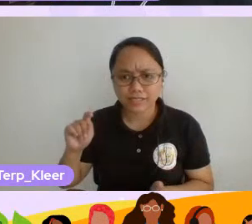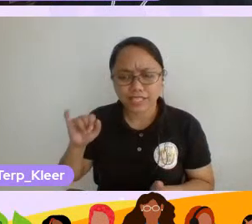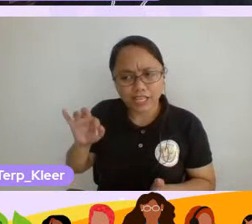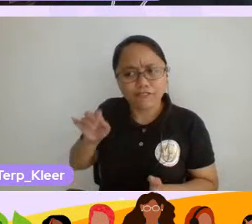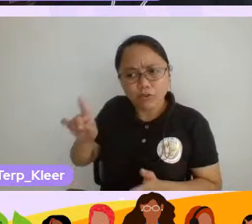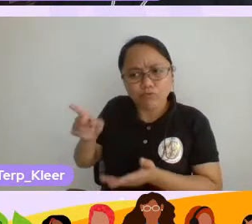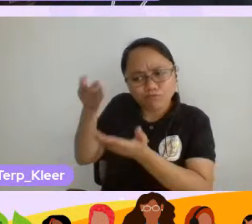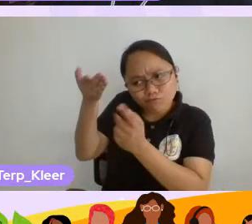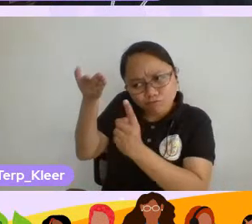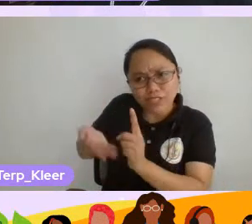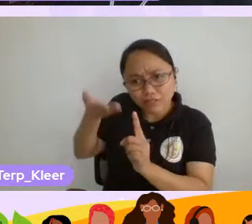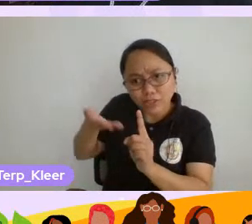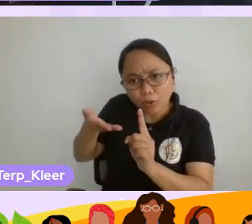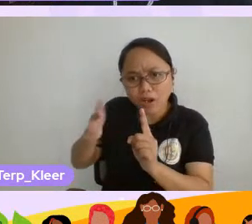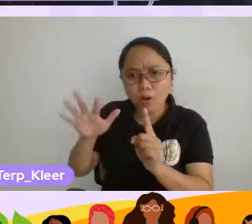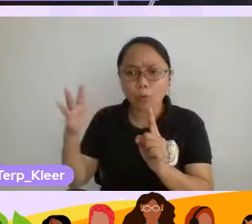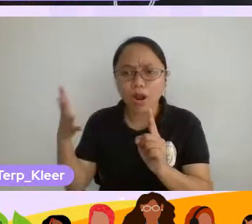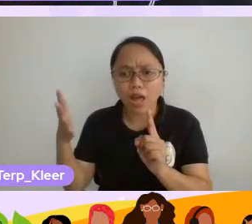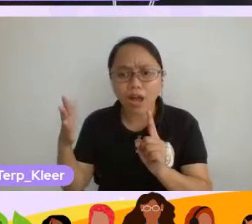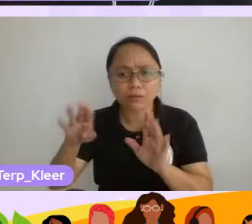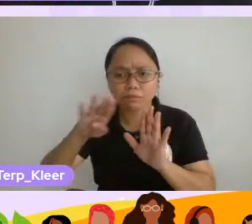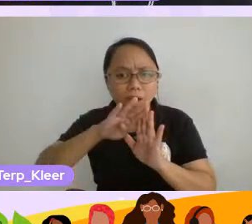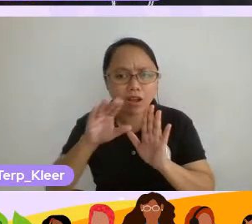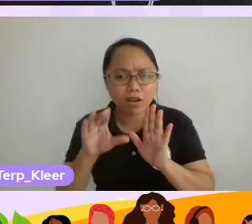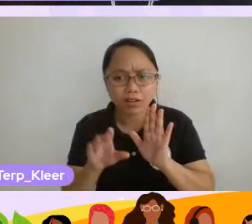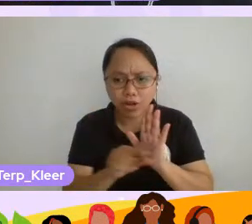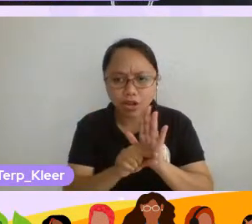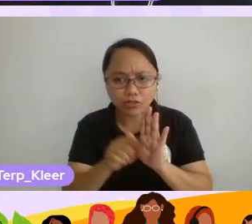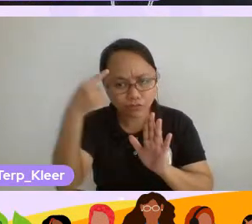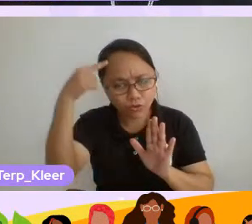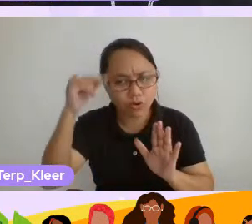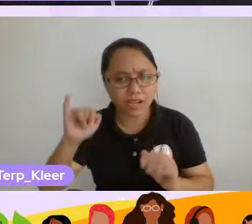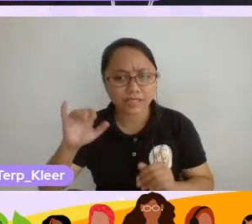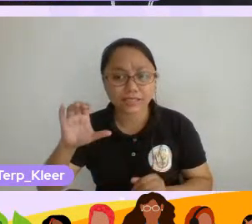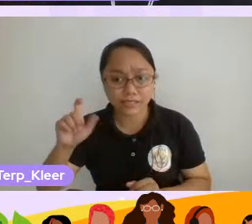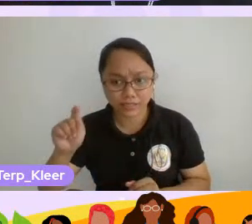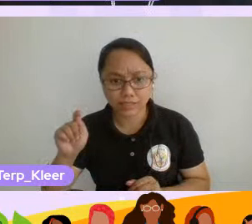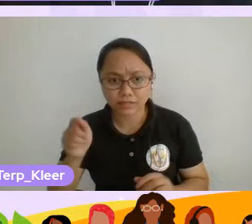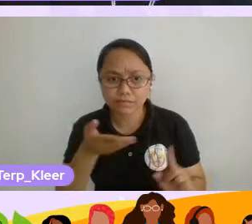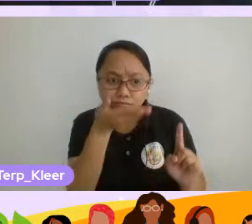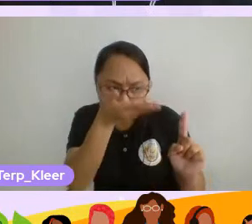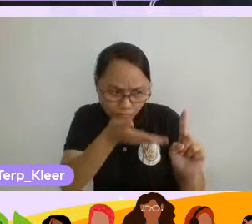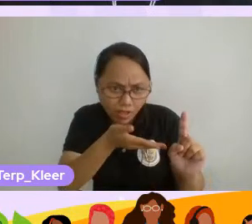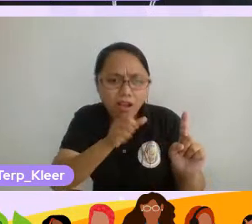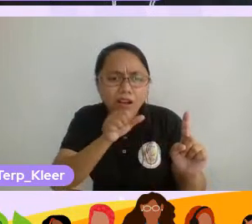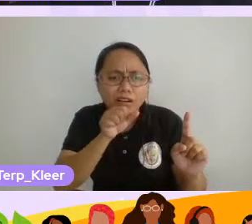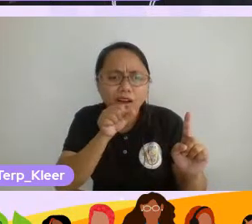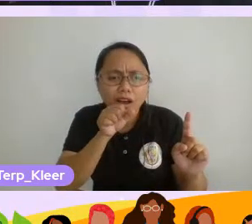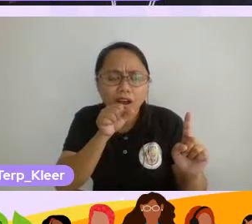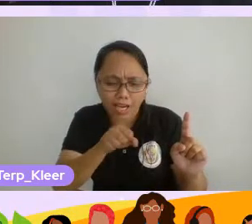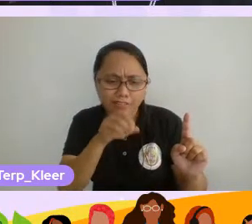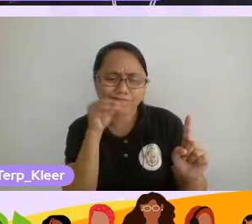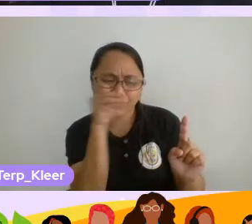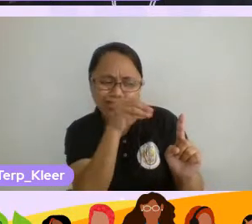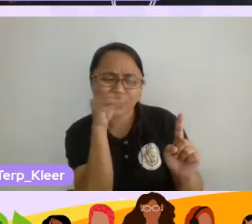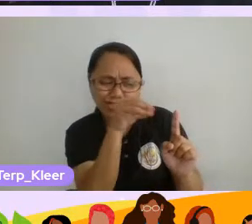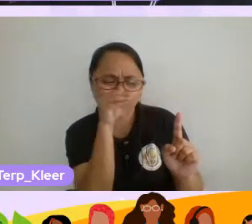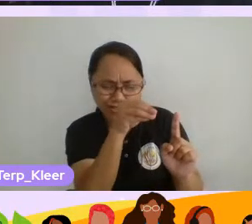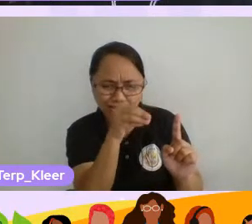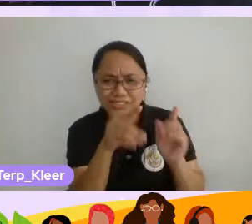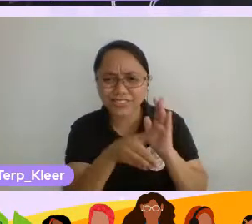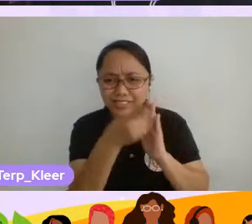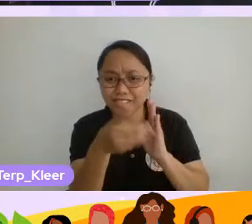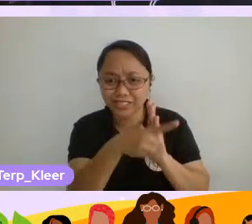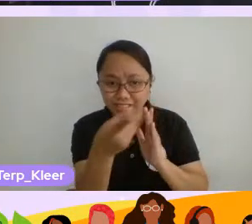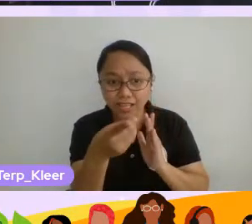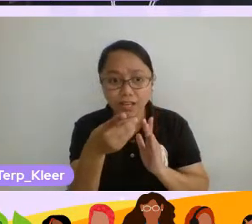sa ICT po. Meron din po nga tayong actually isang course, yung digital literacy, para po dun sa foundational